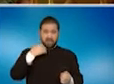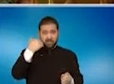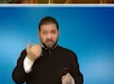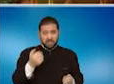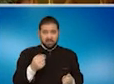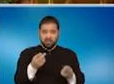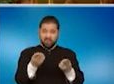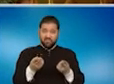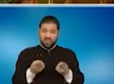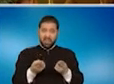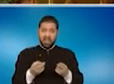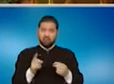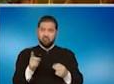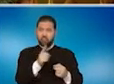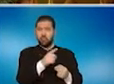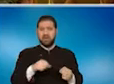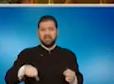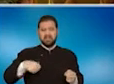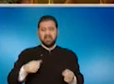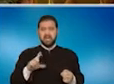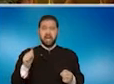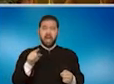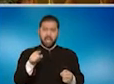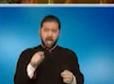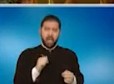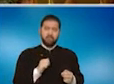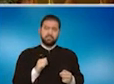Când veneau diversi tineri la ea,